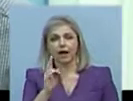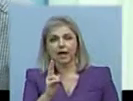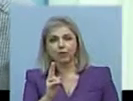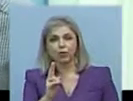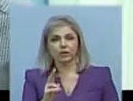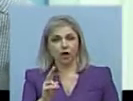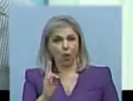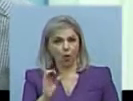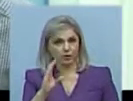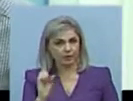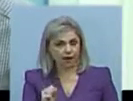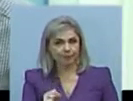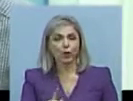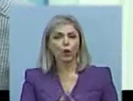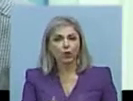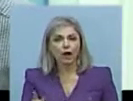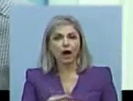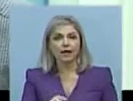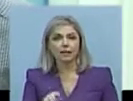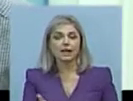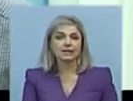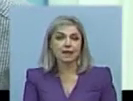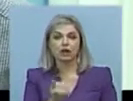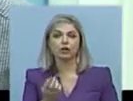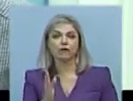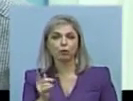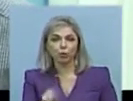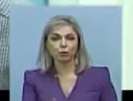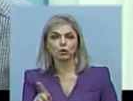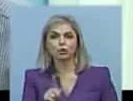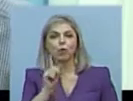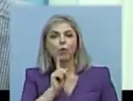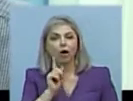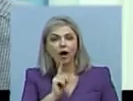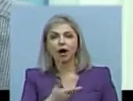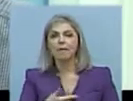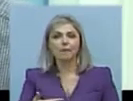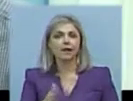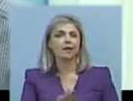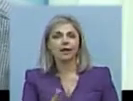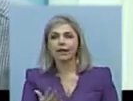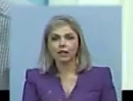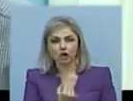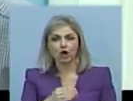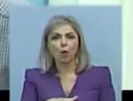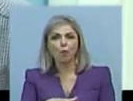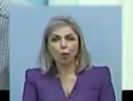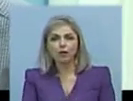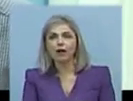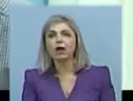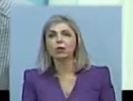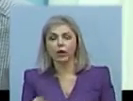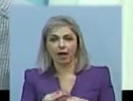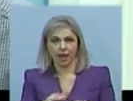Святослава. Унікальність цієї знахідки в тому, що поки що ми не знайшли повних аналогій цієї